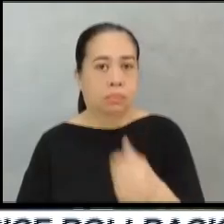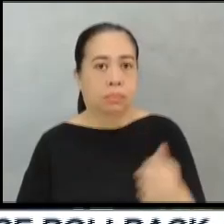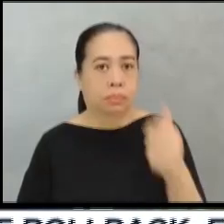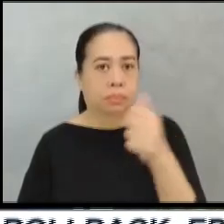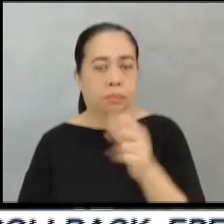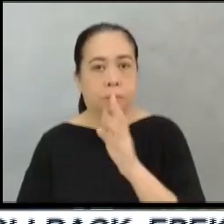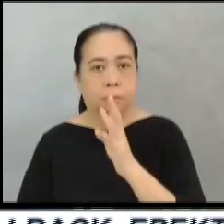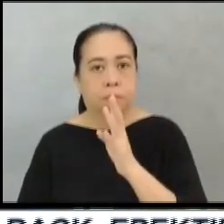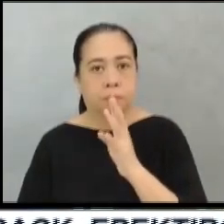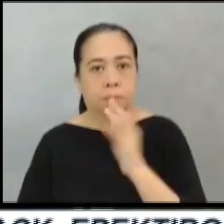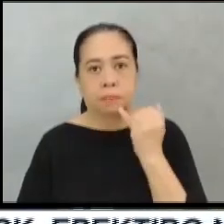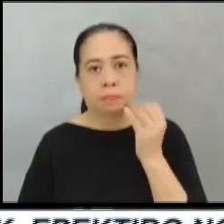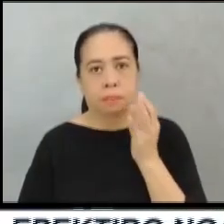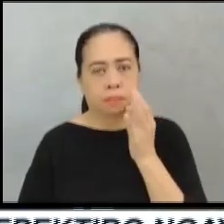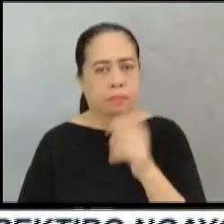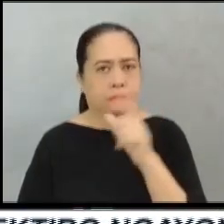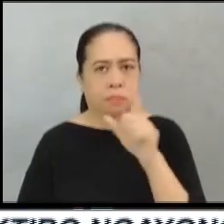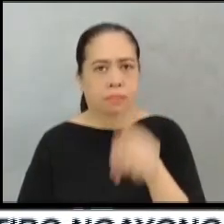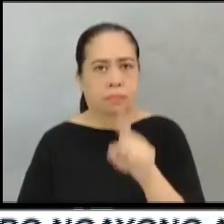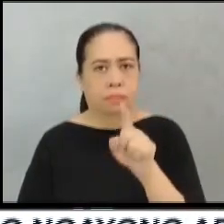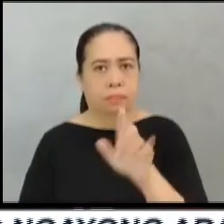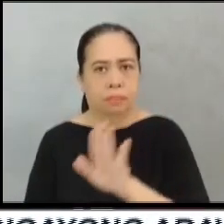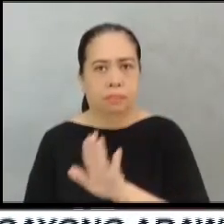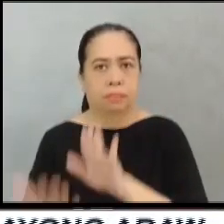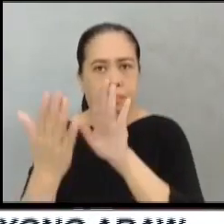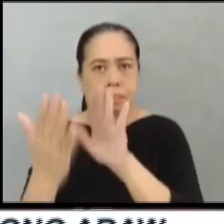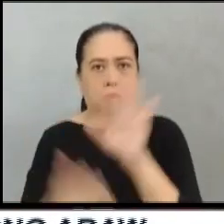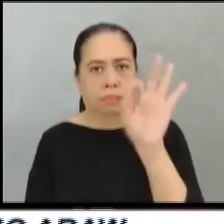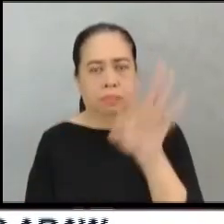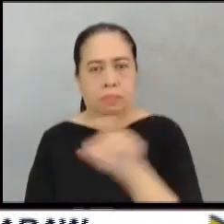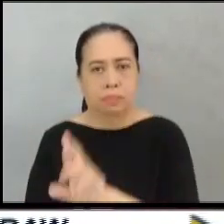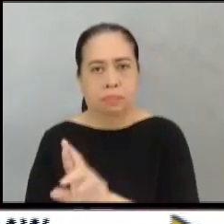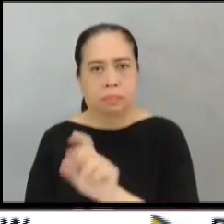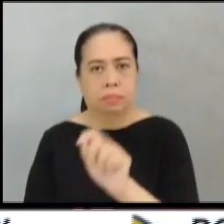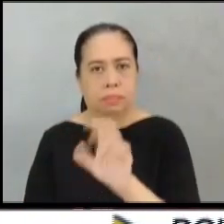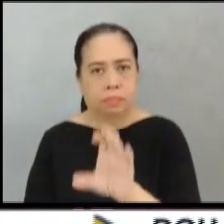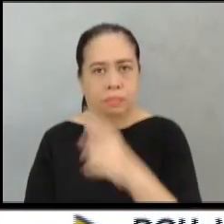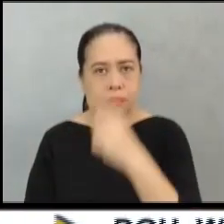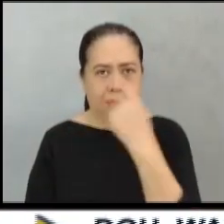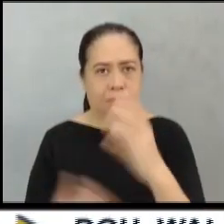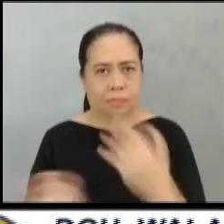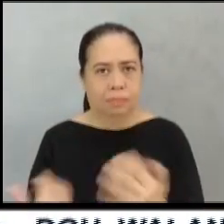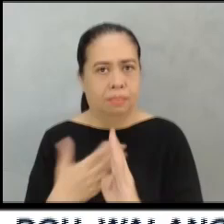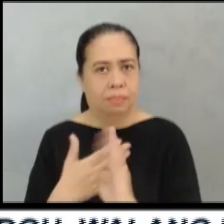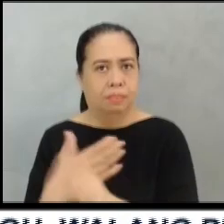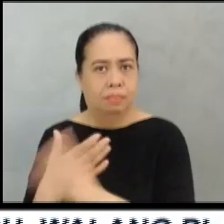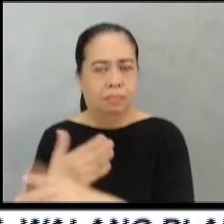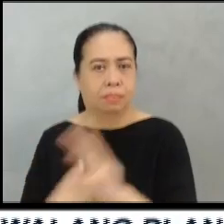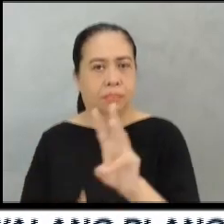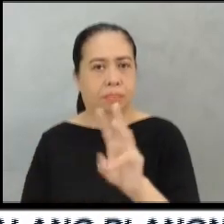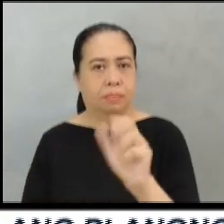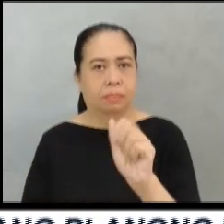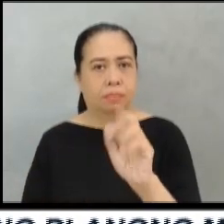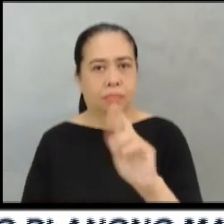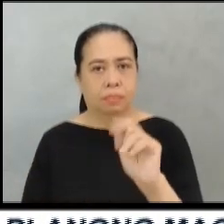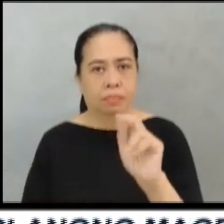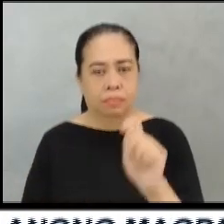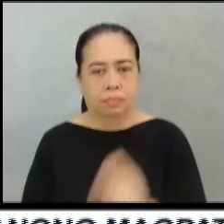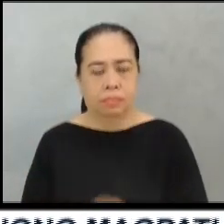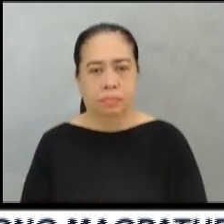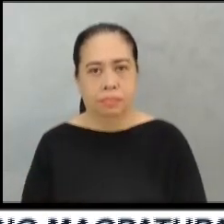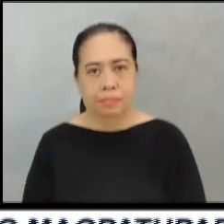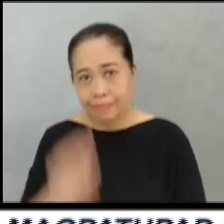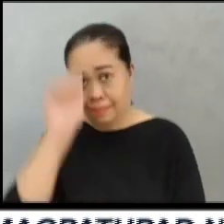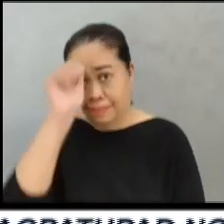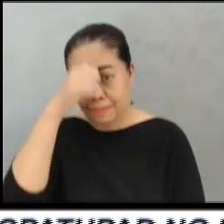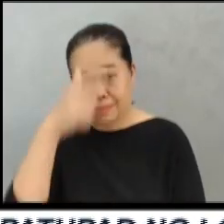na kailangan na personal na humarap ang pastor sa RTC dahil naibalik na mga warrant sa mga issuing court. Matandaan na